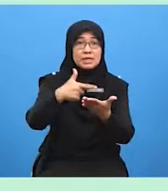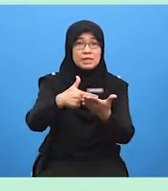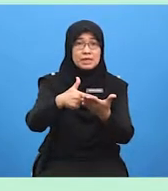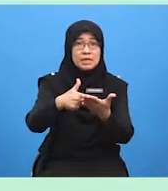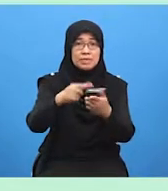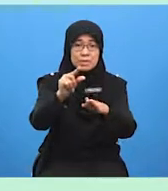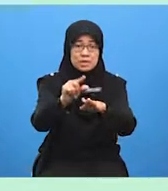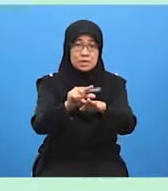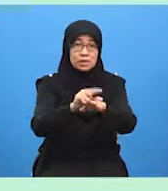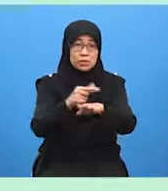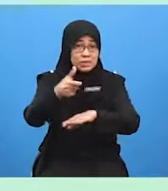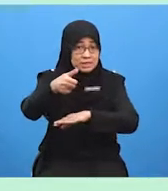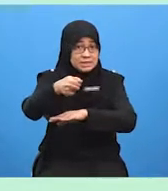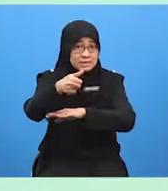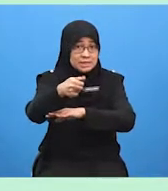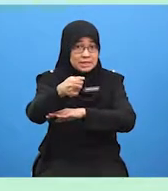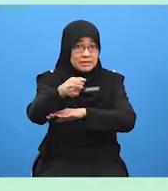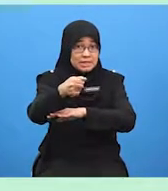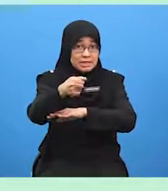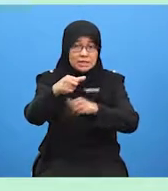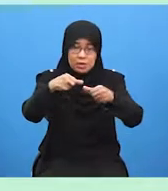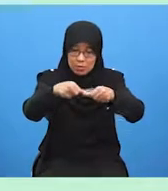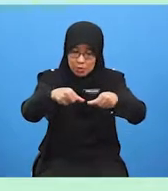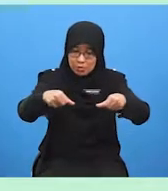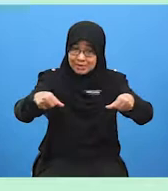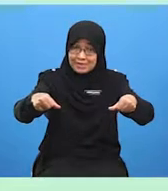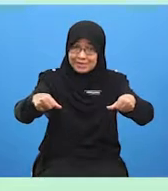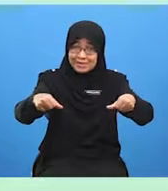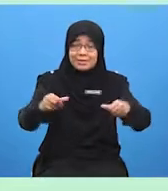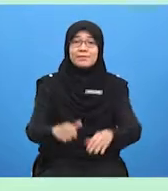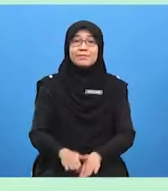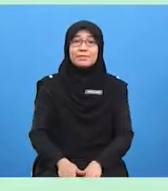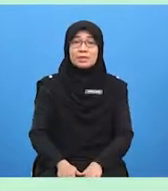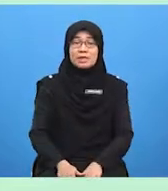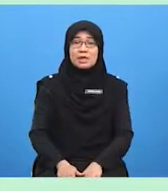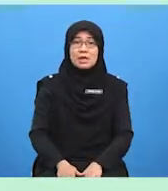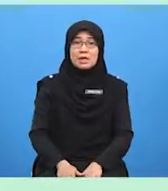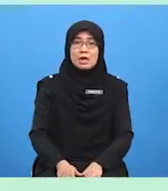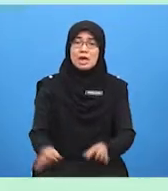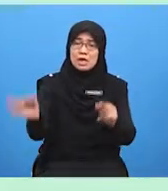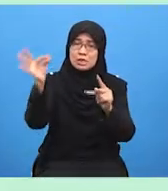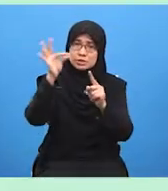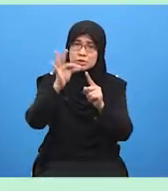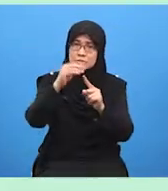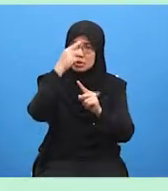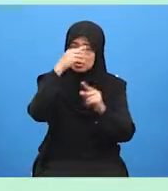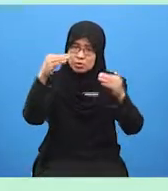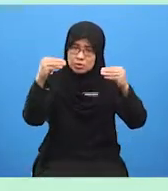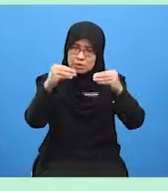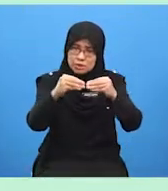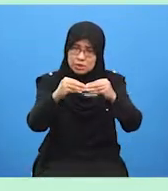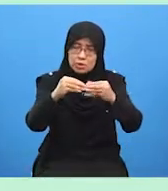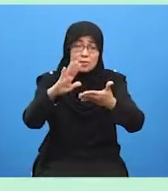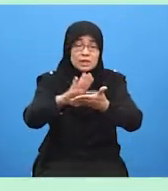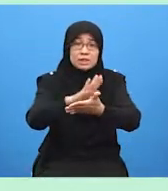dan juga Peter Sullivan. Teknik seperti ini lebih sesuai untuk mencantumkan bahan seperti